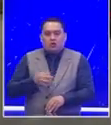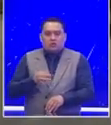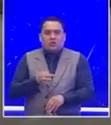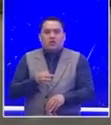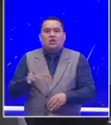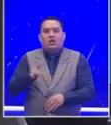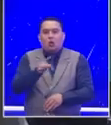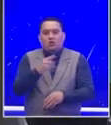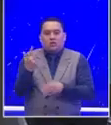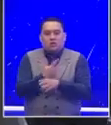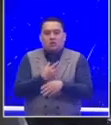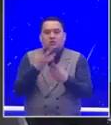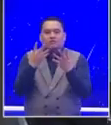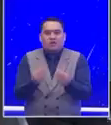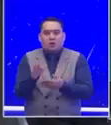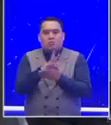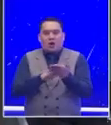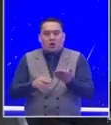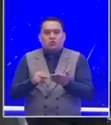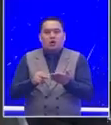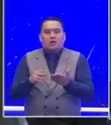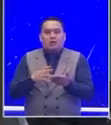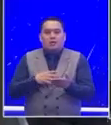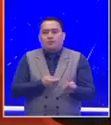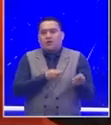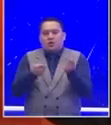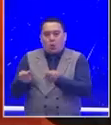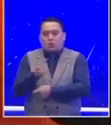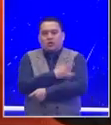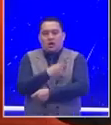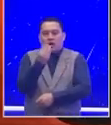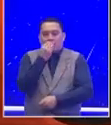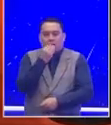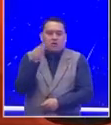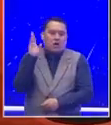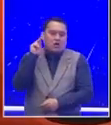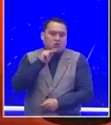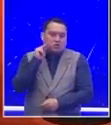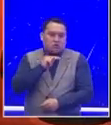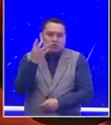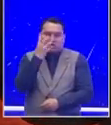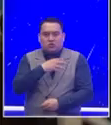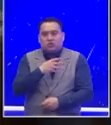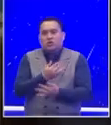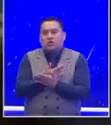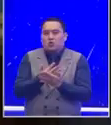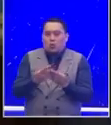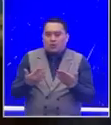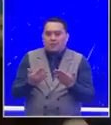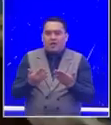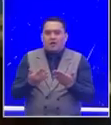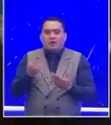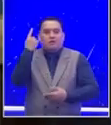добровольцы региона 3 раза в день продолжают по очереди привозить дежурным горячий чай, продукты и все необходимое. Отметим,